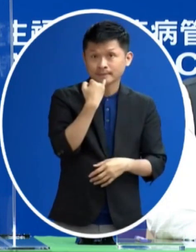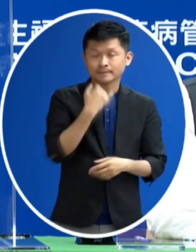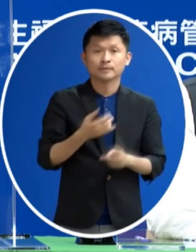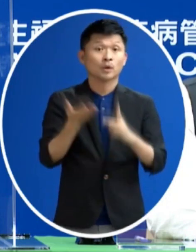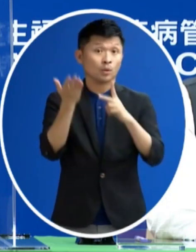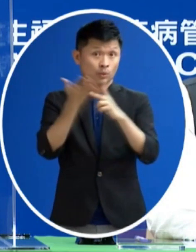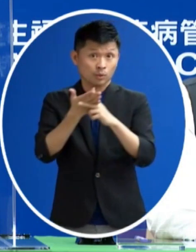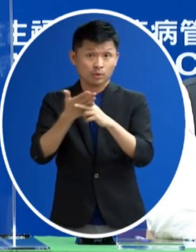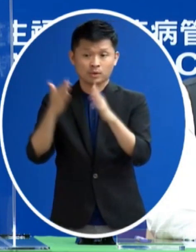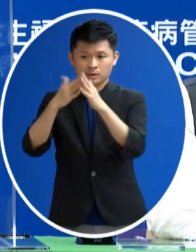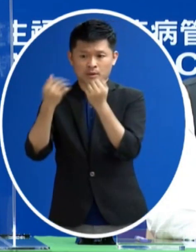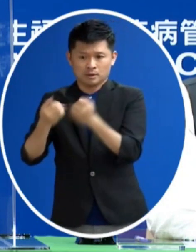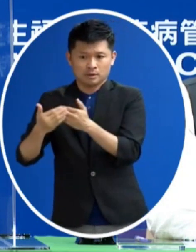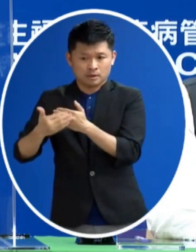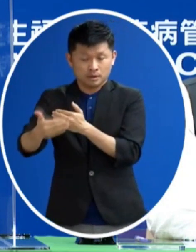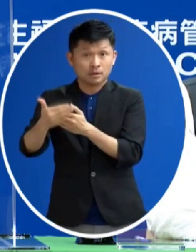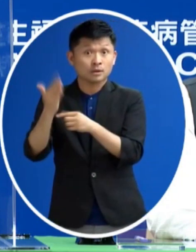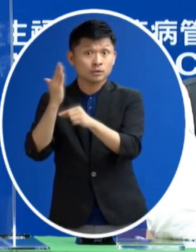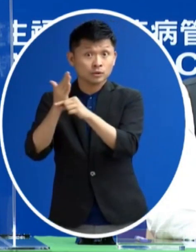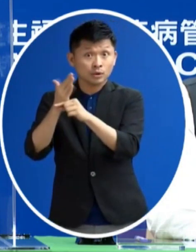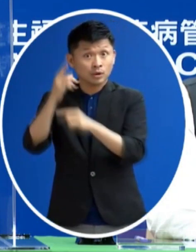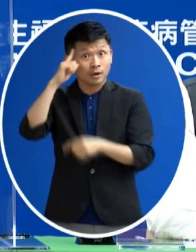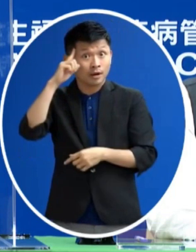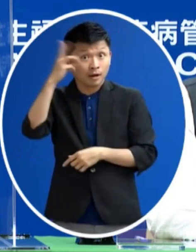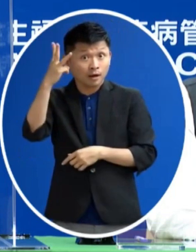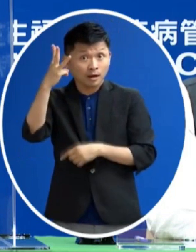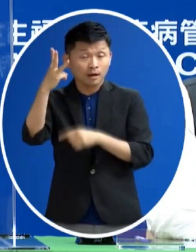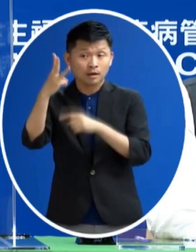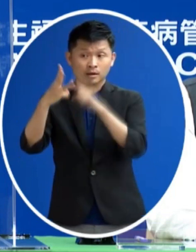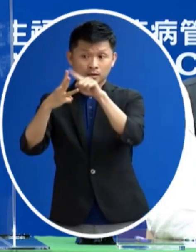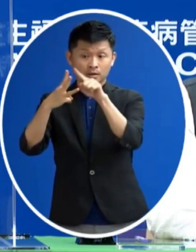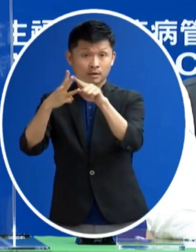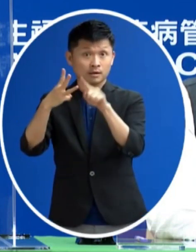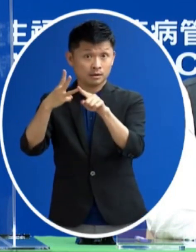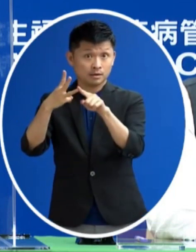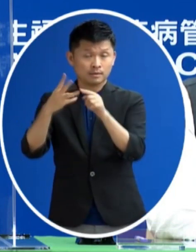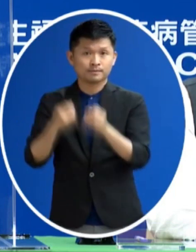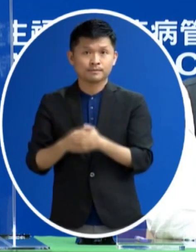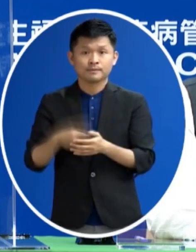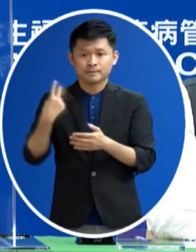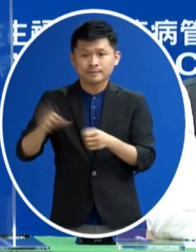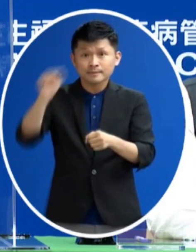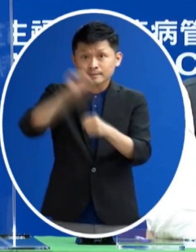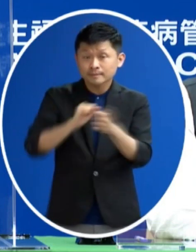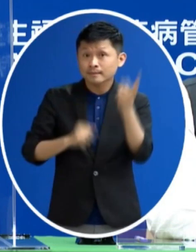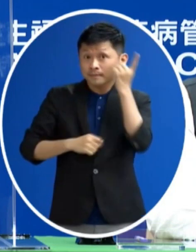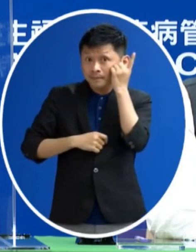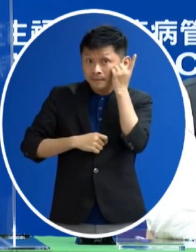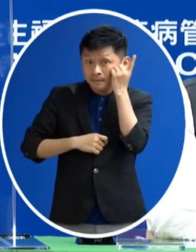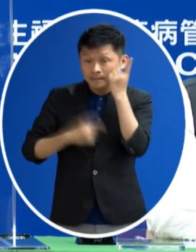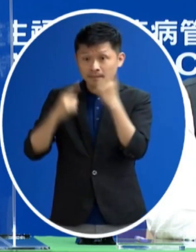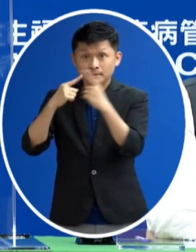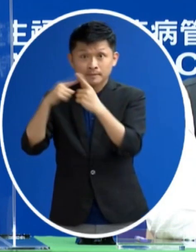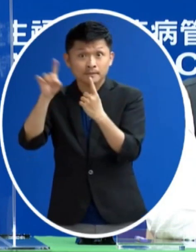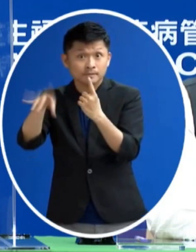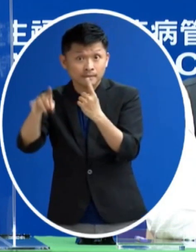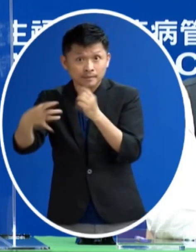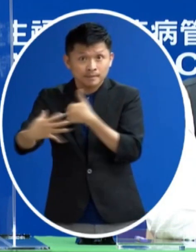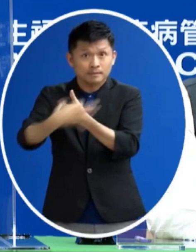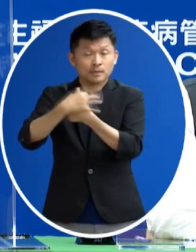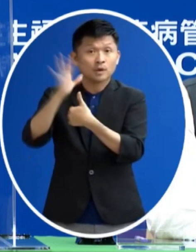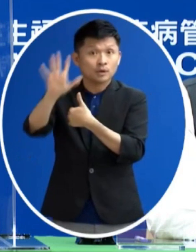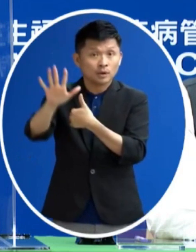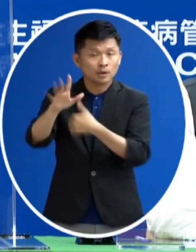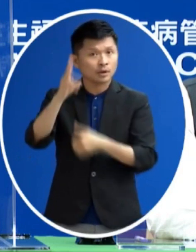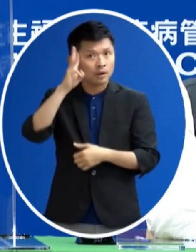隔中，哦，就是我们有3天的居隔，因为我们这里面还有电子围篱在，哦，所以在3天居隔